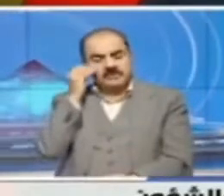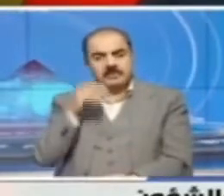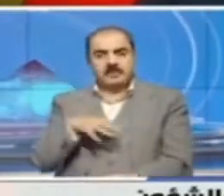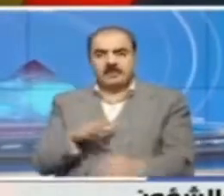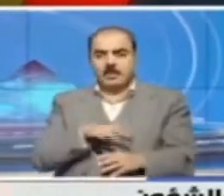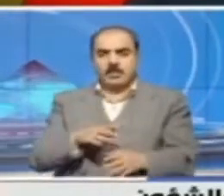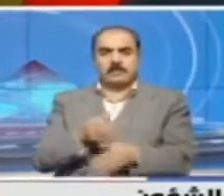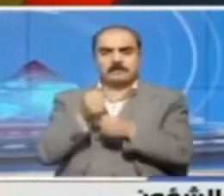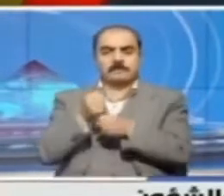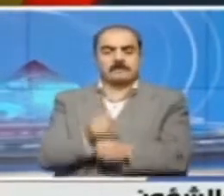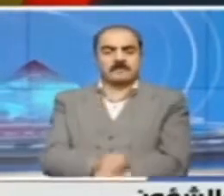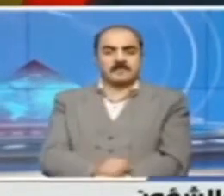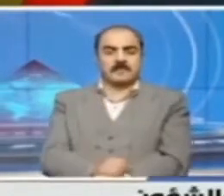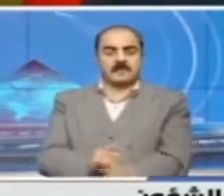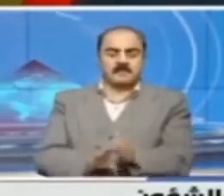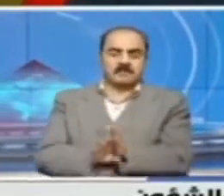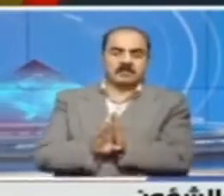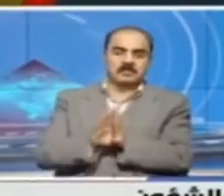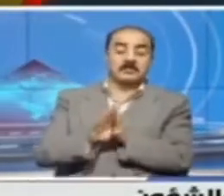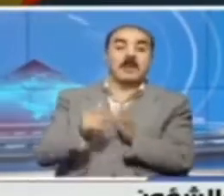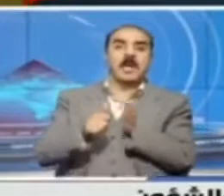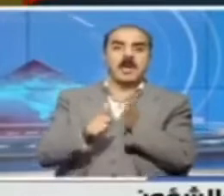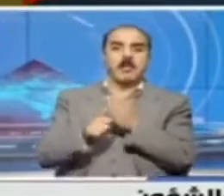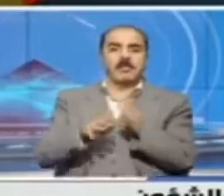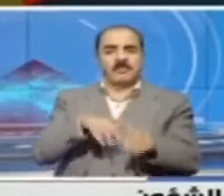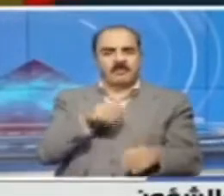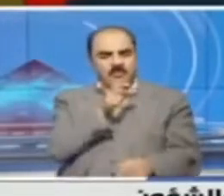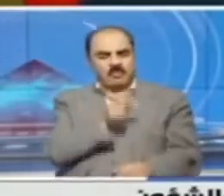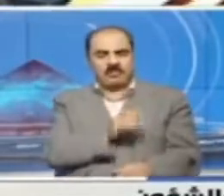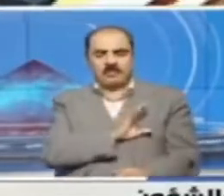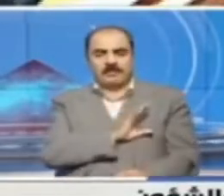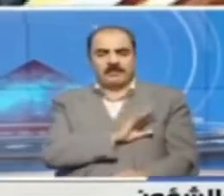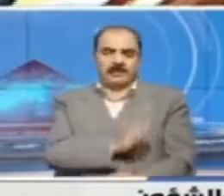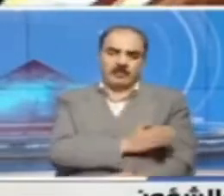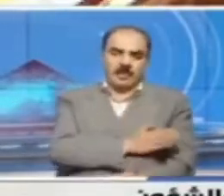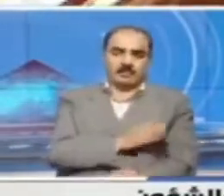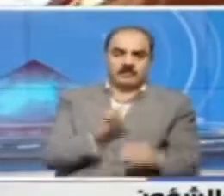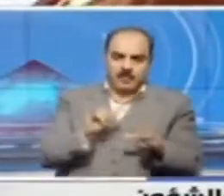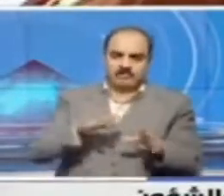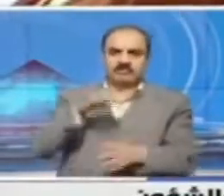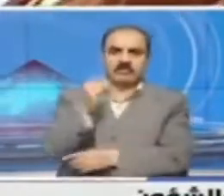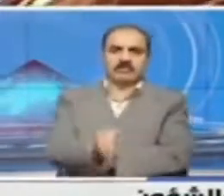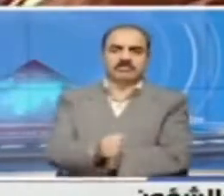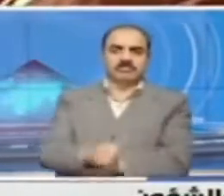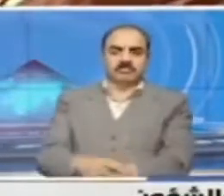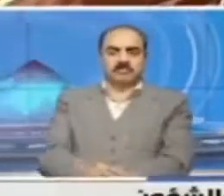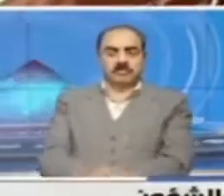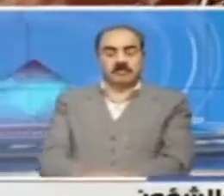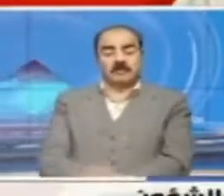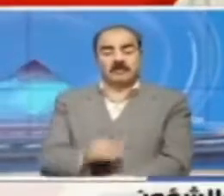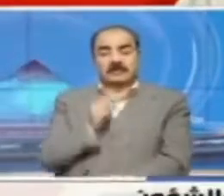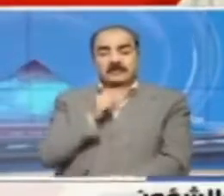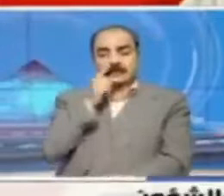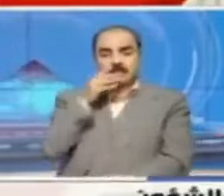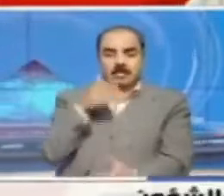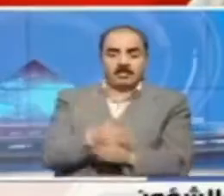العامة وتقدمها على المصلحة الخاصة. تهميش دور المتخصصين والاكتراء على الفتوى